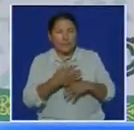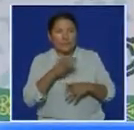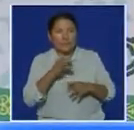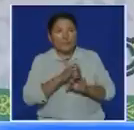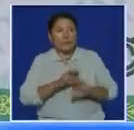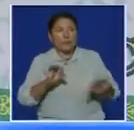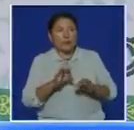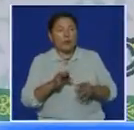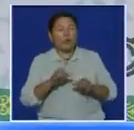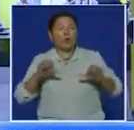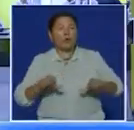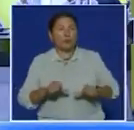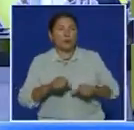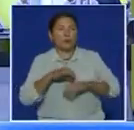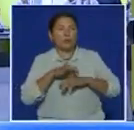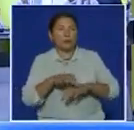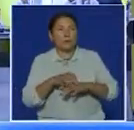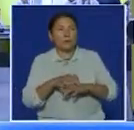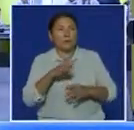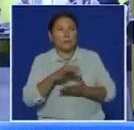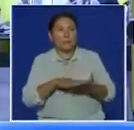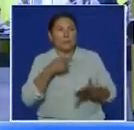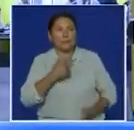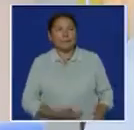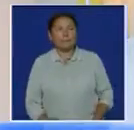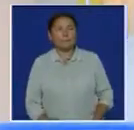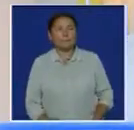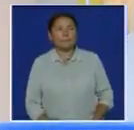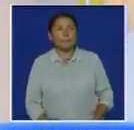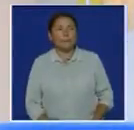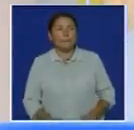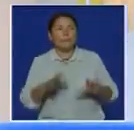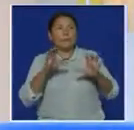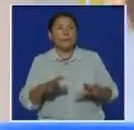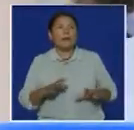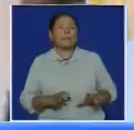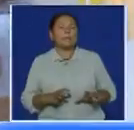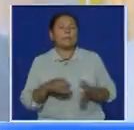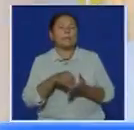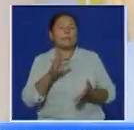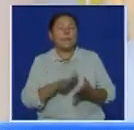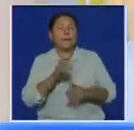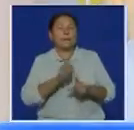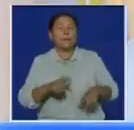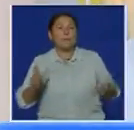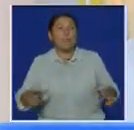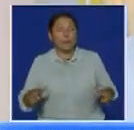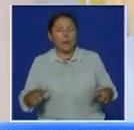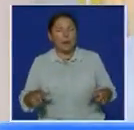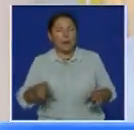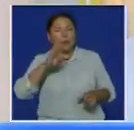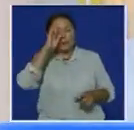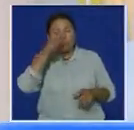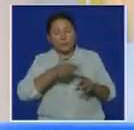туралы құқықтық сараптама жүргізуді талап етеді. Заңды тұлғаларды тіркеу азаматтарға арналған үкімет